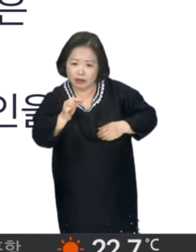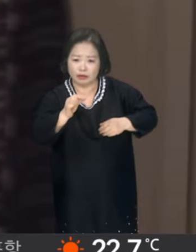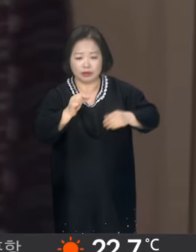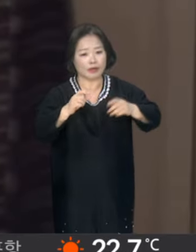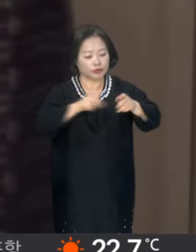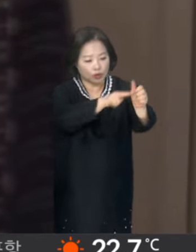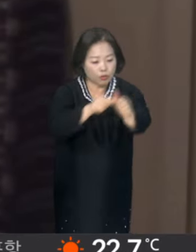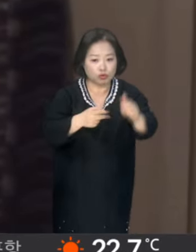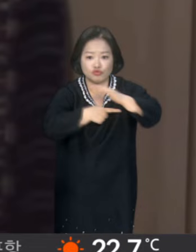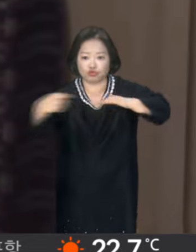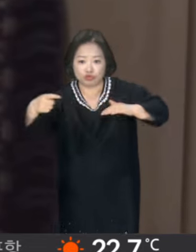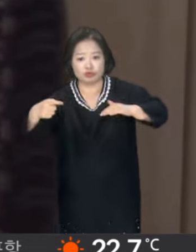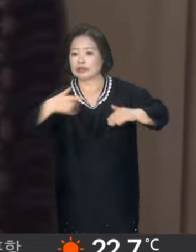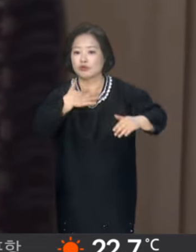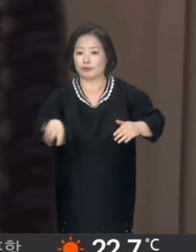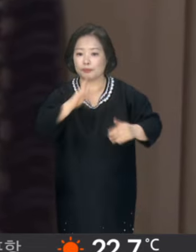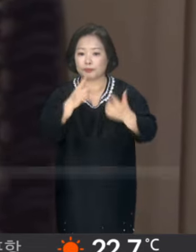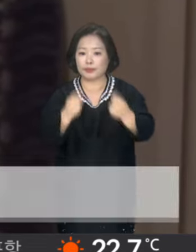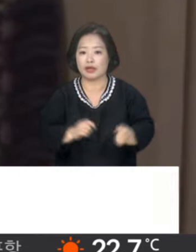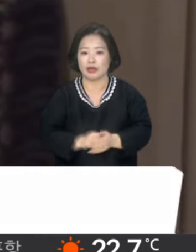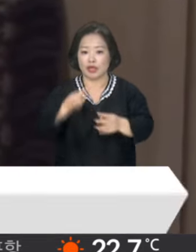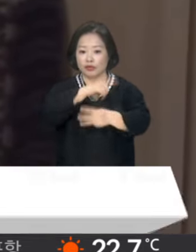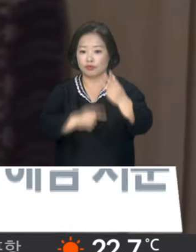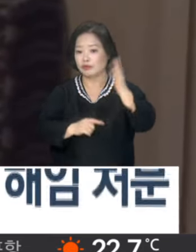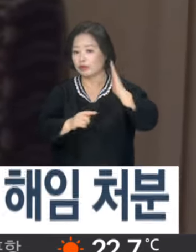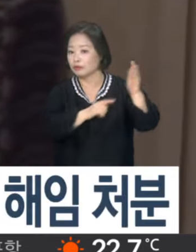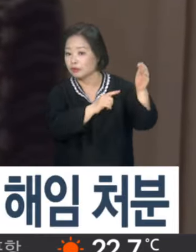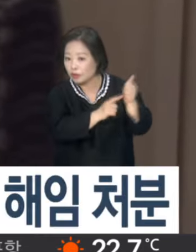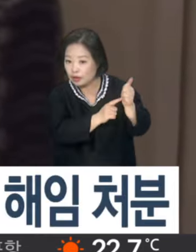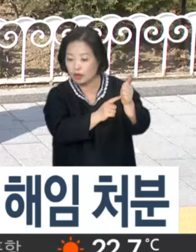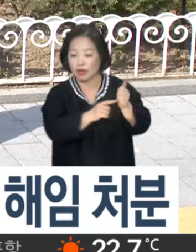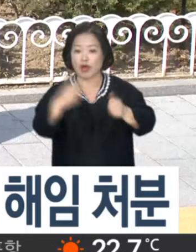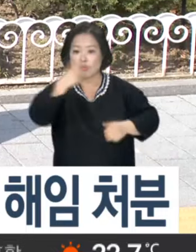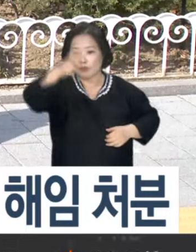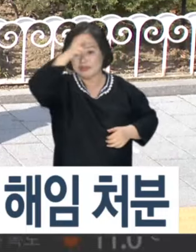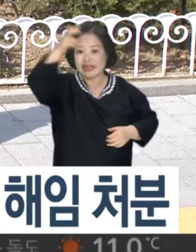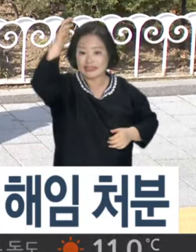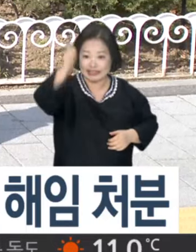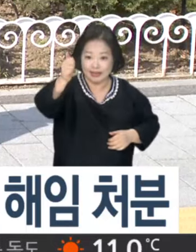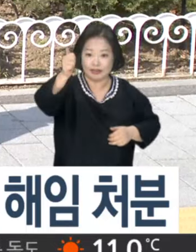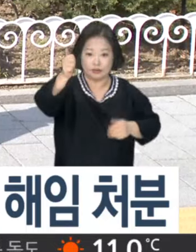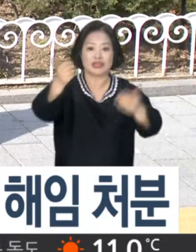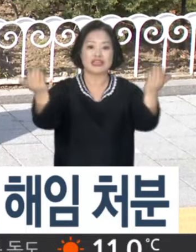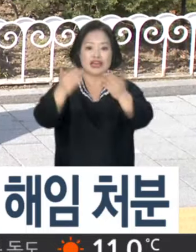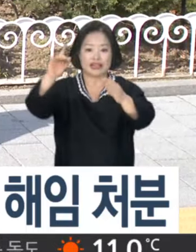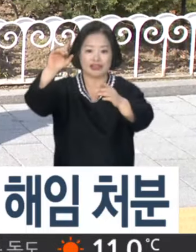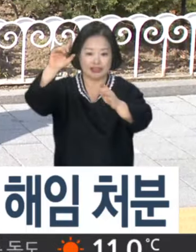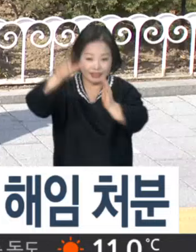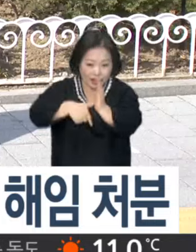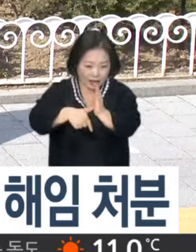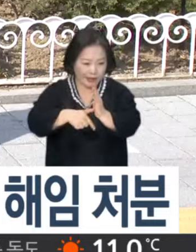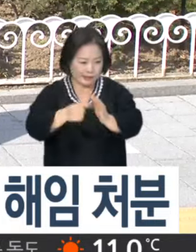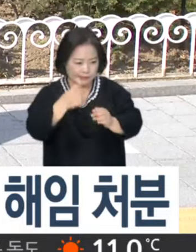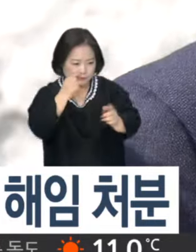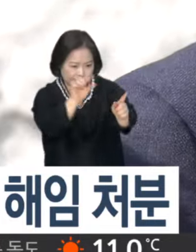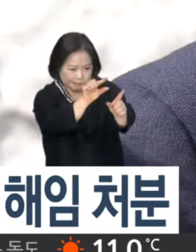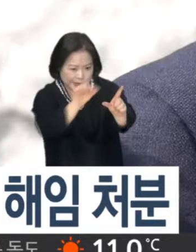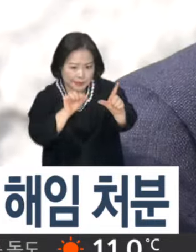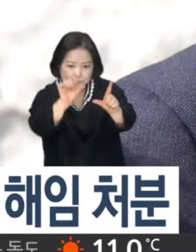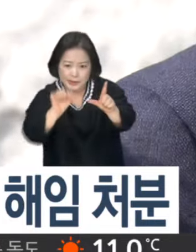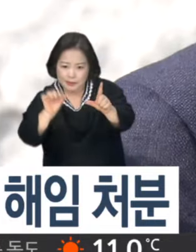경계했습니다. 이와 별개로 박 후보는 윤석열 대통령이 검찰총장 시절 이른바 찍어내기 감찰을 당하는